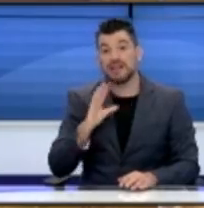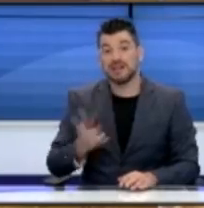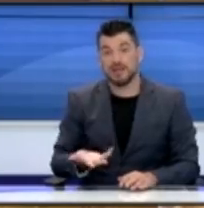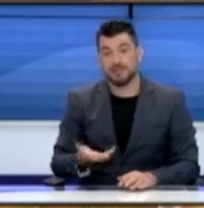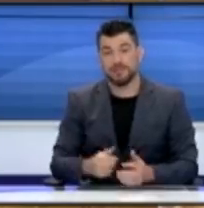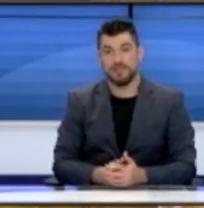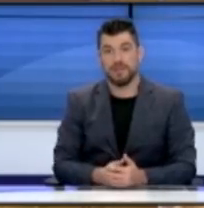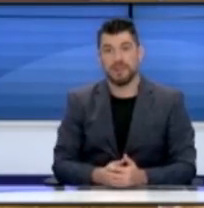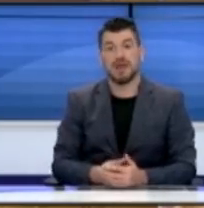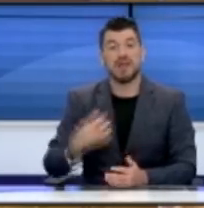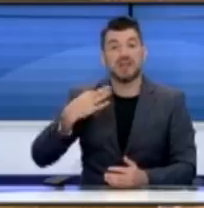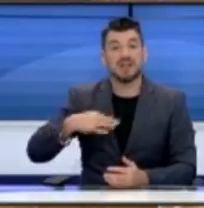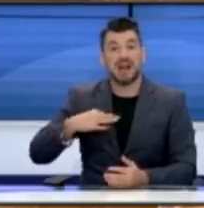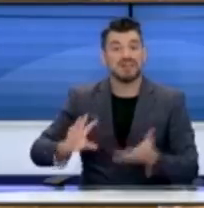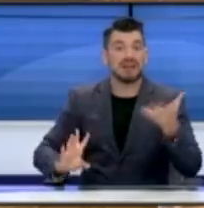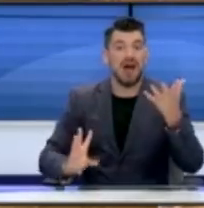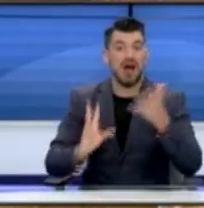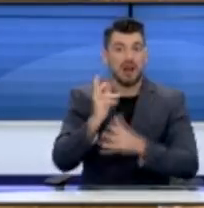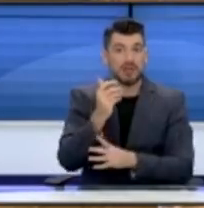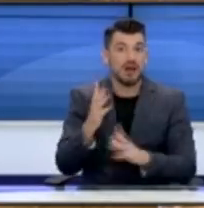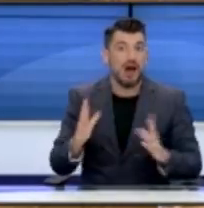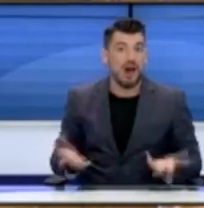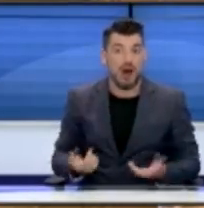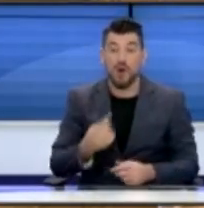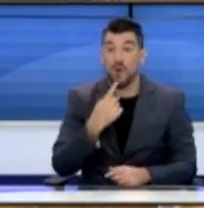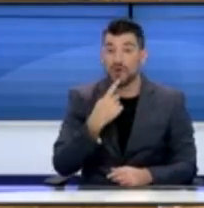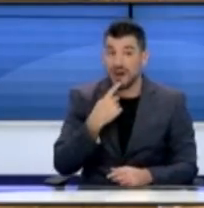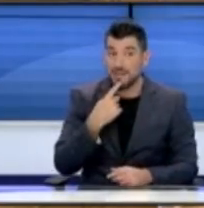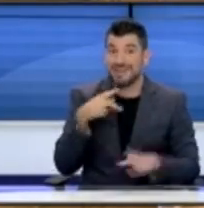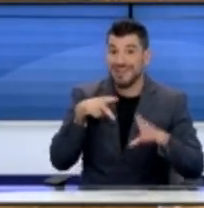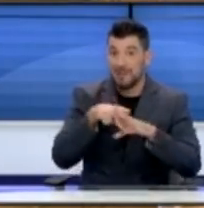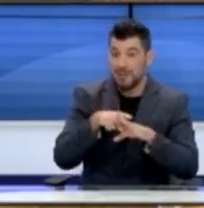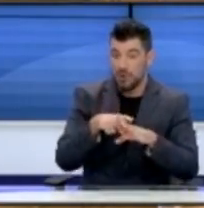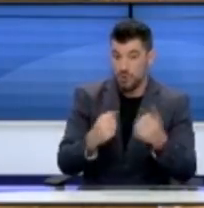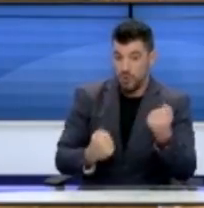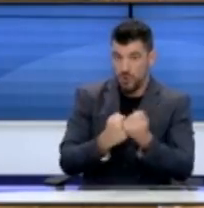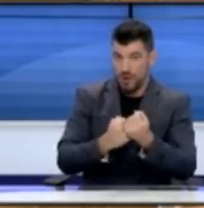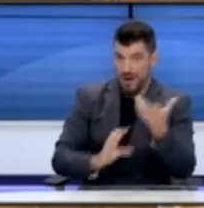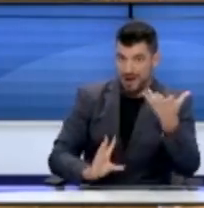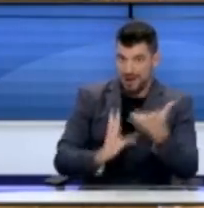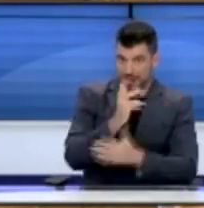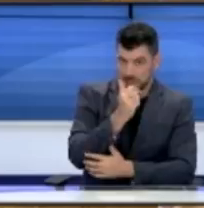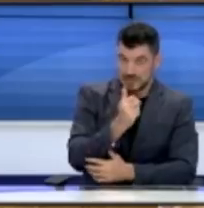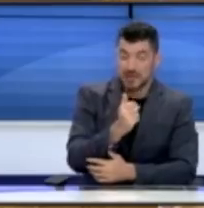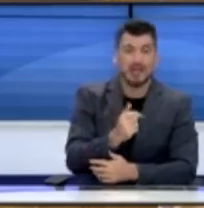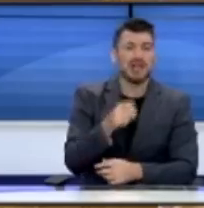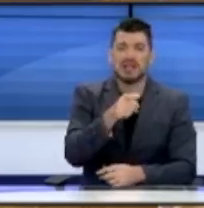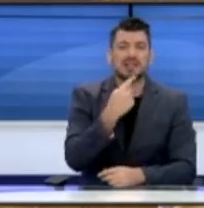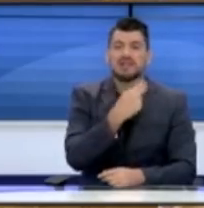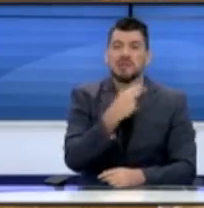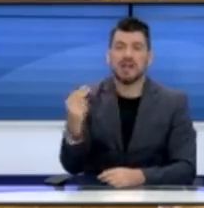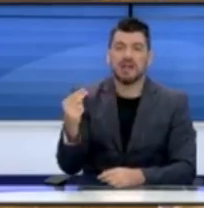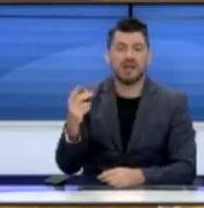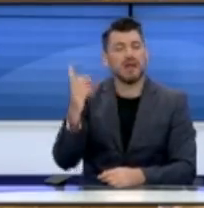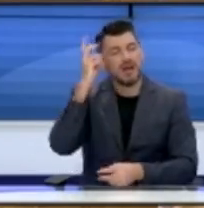την περιβόητη πράσινη ανάπτυξη. Όταν μιλάμε όμως για Ταμείο Ανάκαμψης, μιλάμε για αυτό το νέο υπερμνημόνιο που